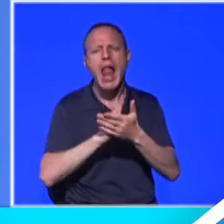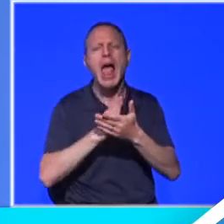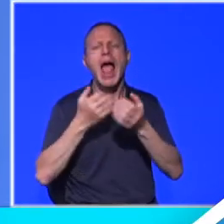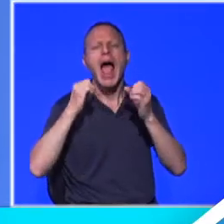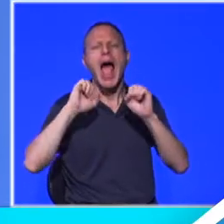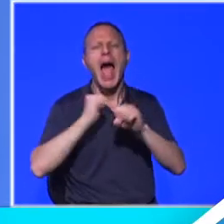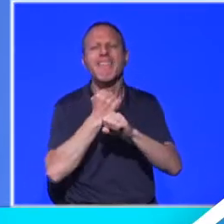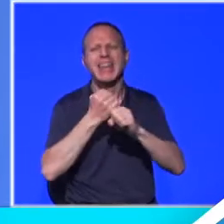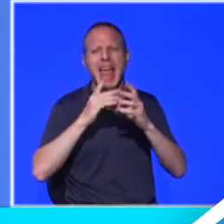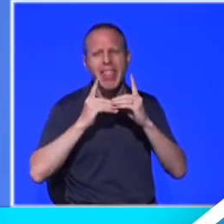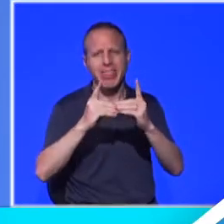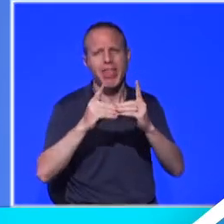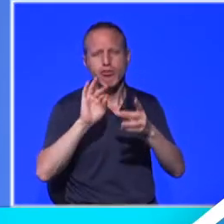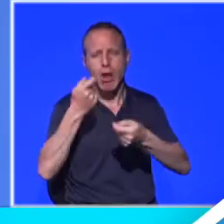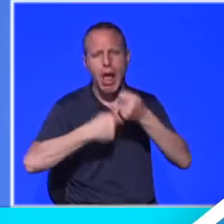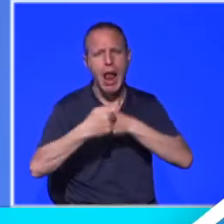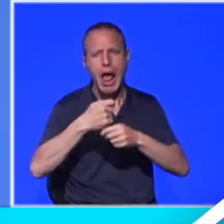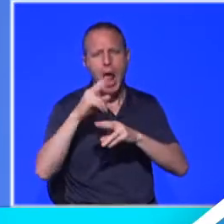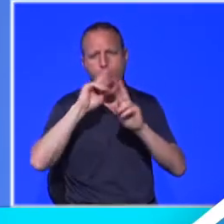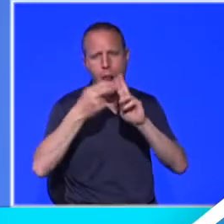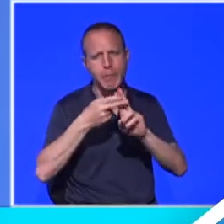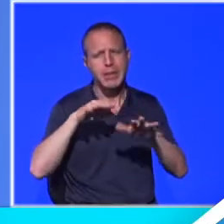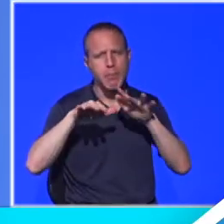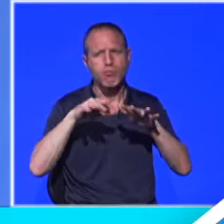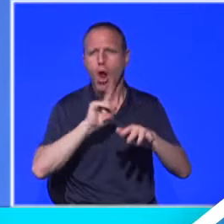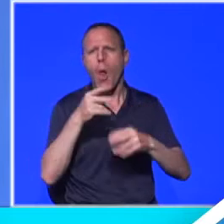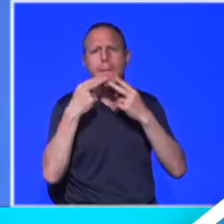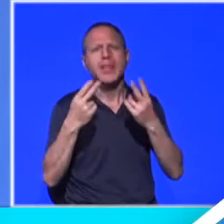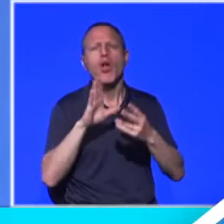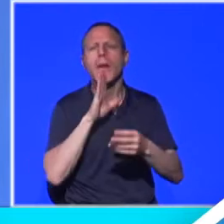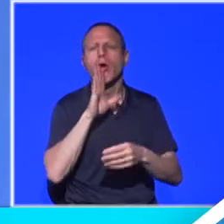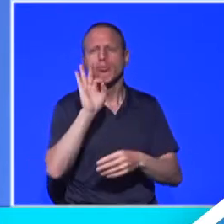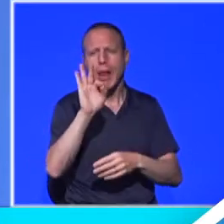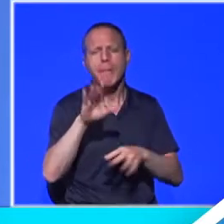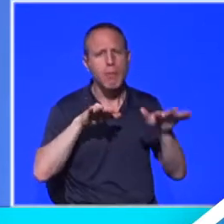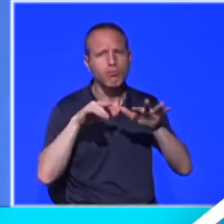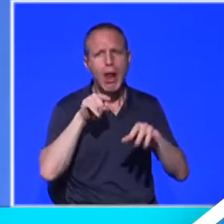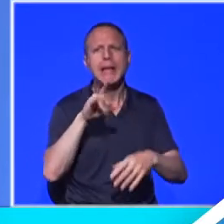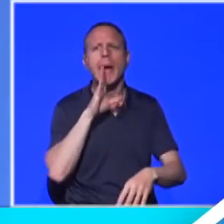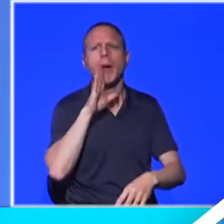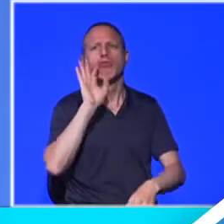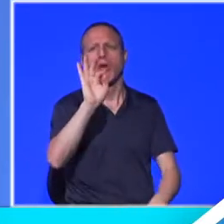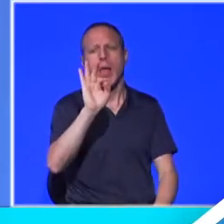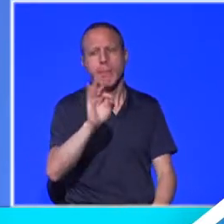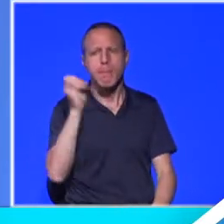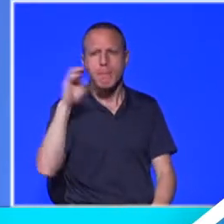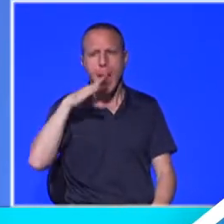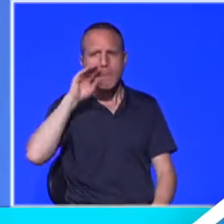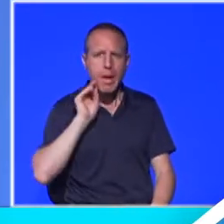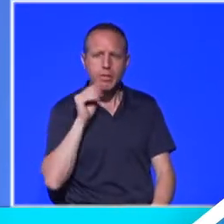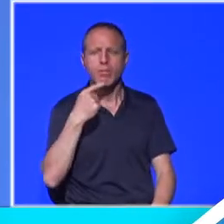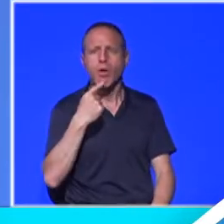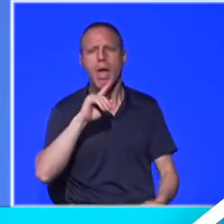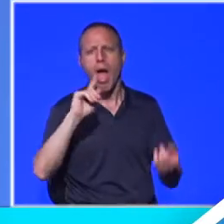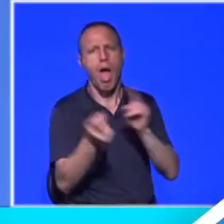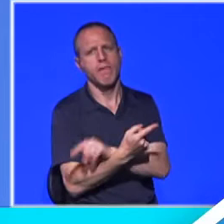של הכלכלה העולמית. הממשלה היא לא הפתרון לבעיות שלכם, הממשלה היא הבעיה שלכם. בא ביידן ואומר